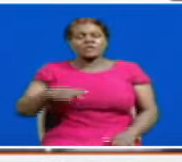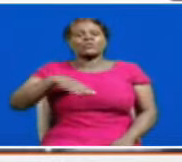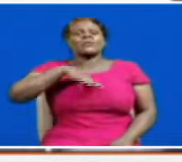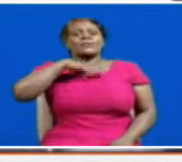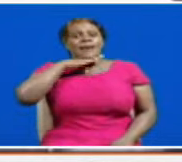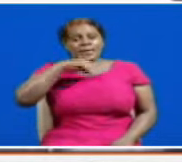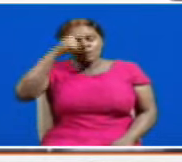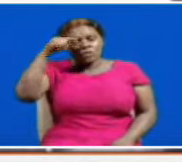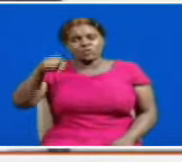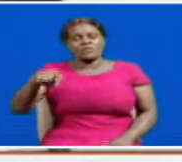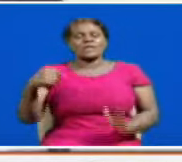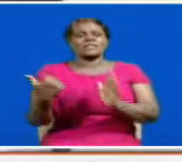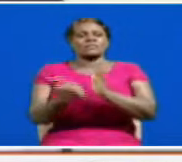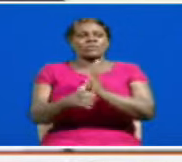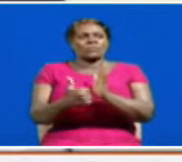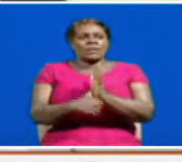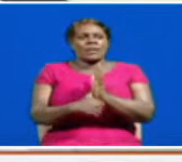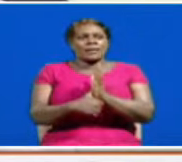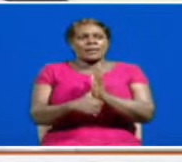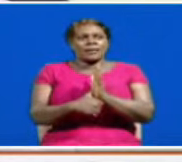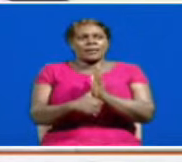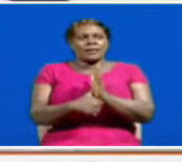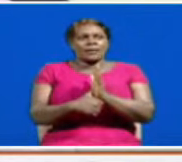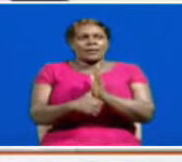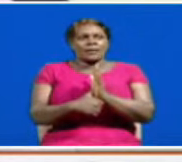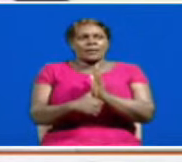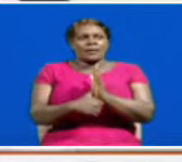entire fracas. Malikuwa